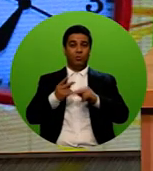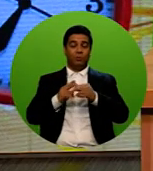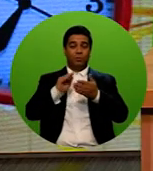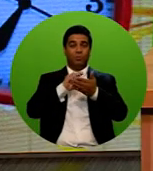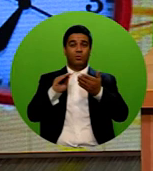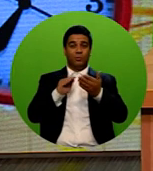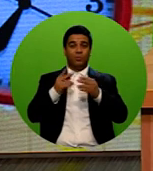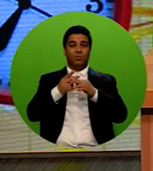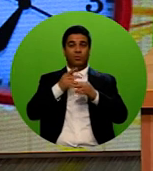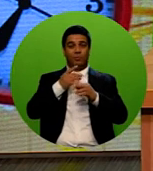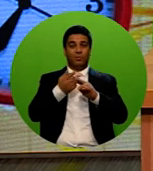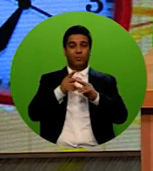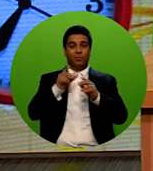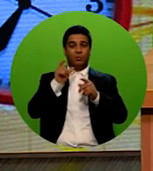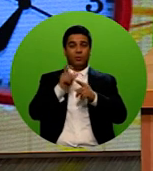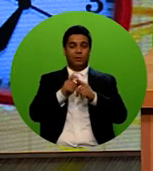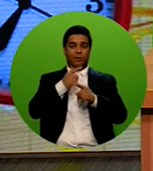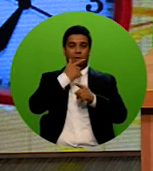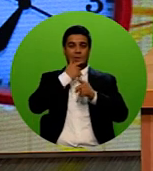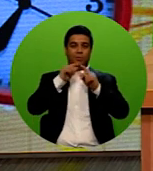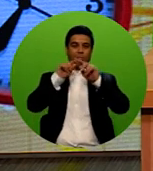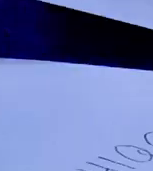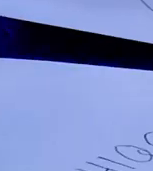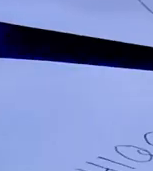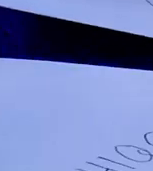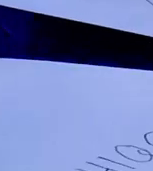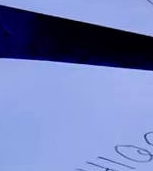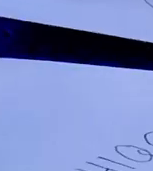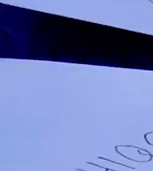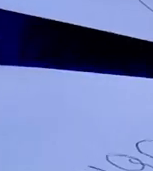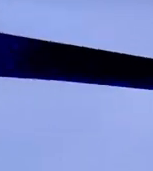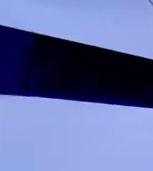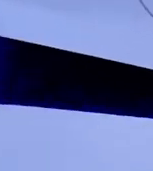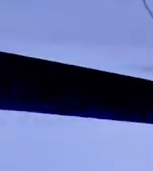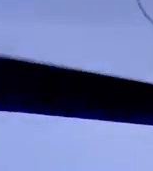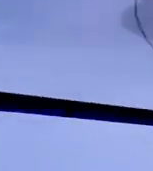yozayotgan so'zingiz to'g'ri taqsimlanadi.